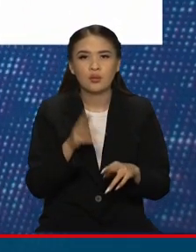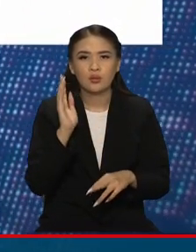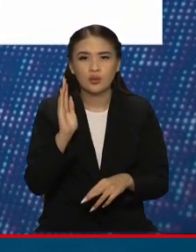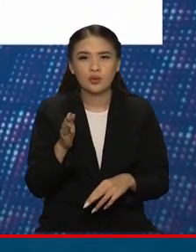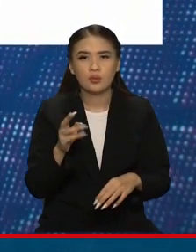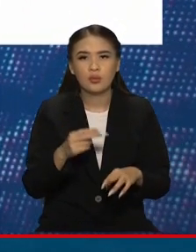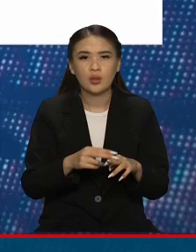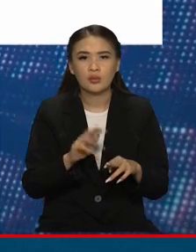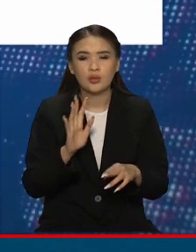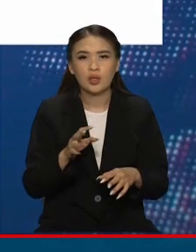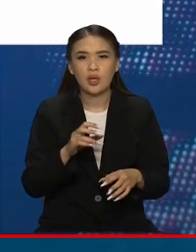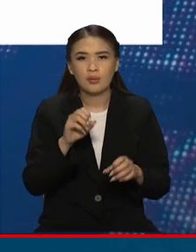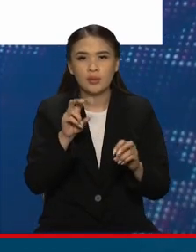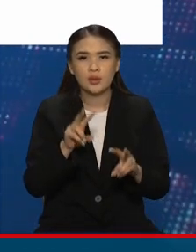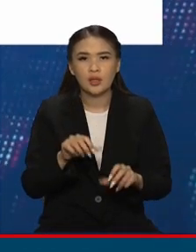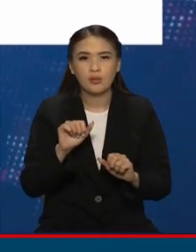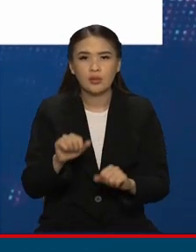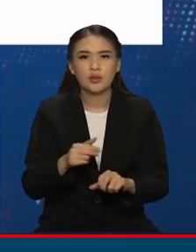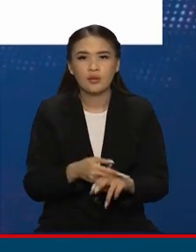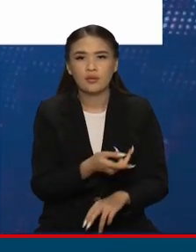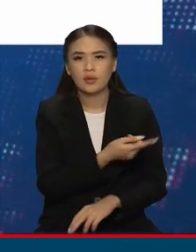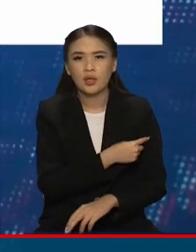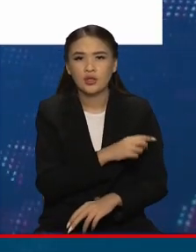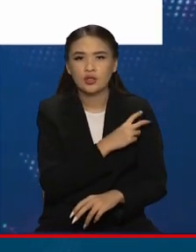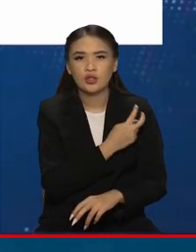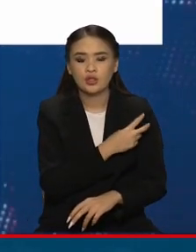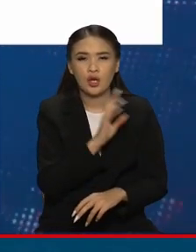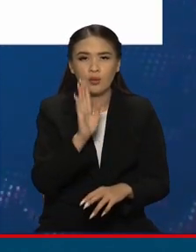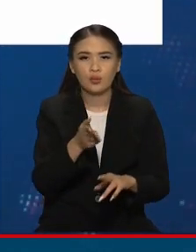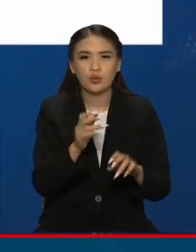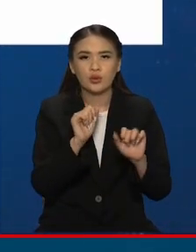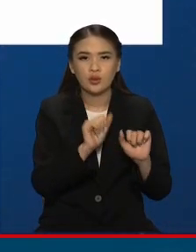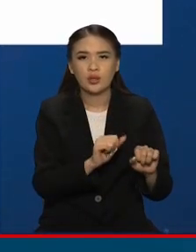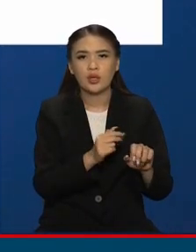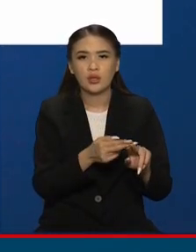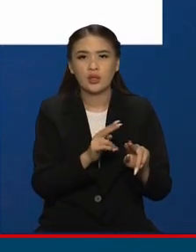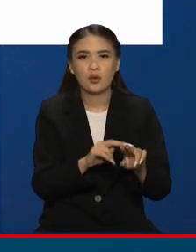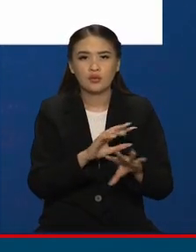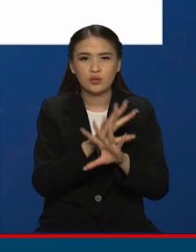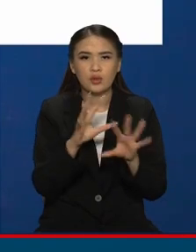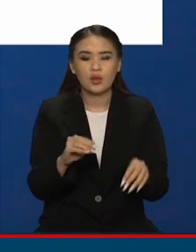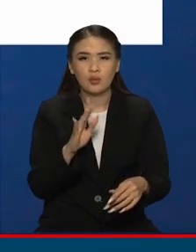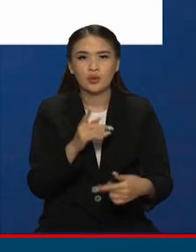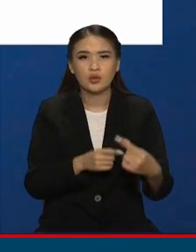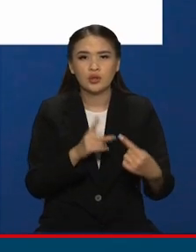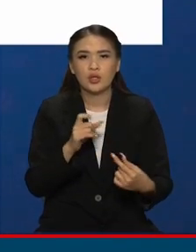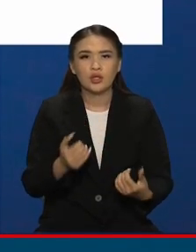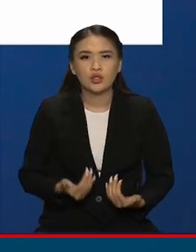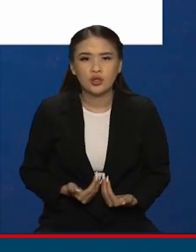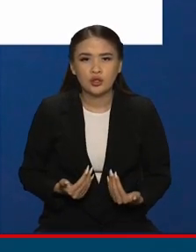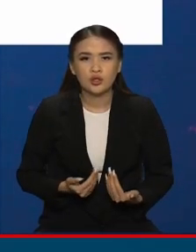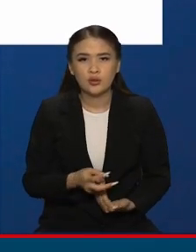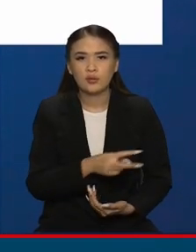обеспечены максимальные меры безопасности пострадавшего врача и остальных присутствующих, приложены все возможные усилия в борьбе за жизнь